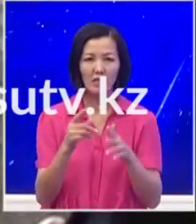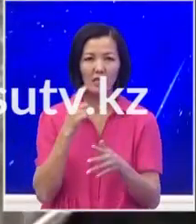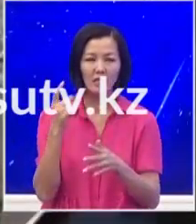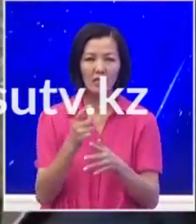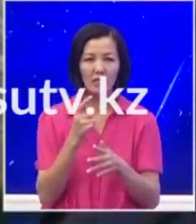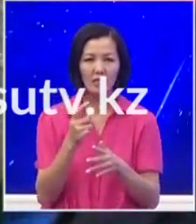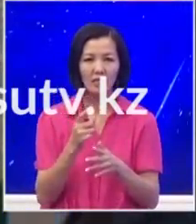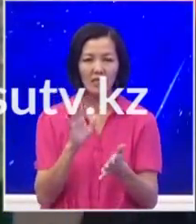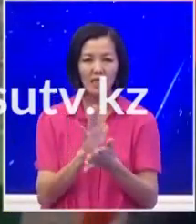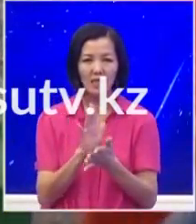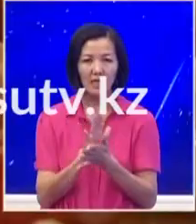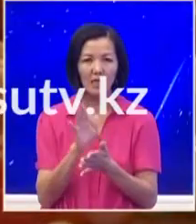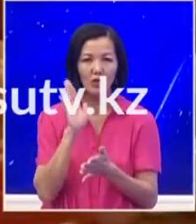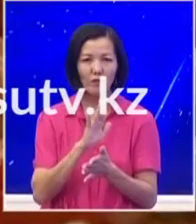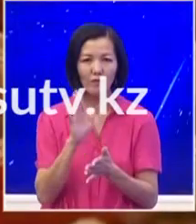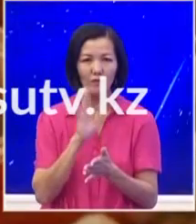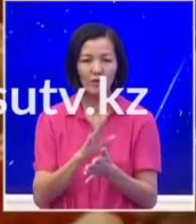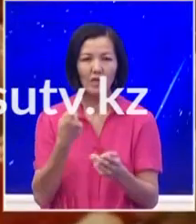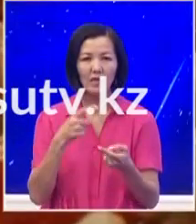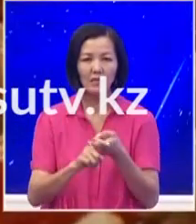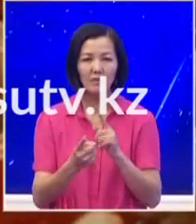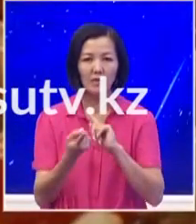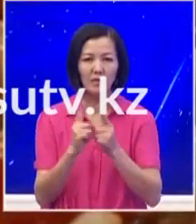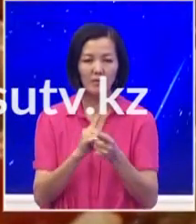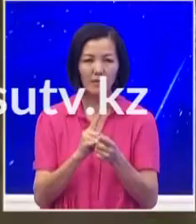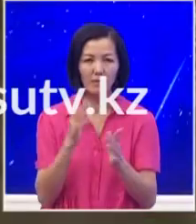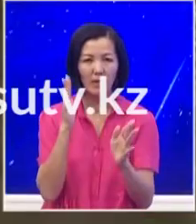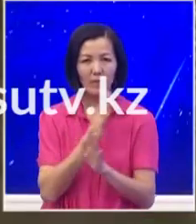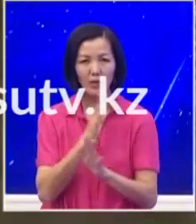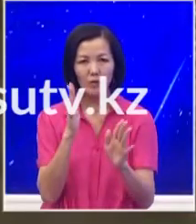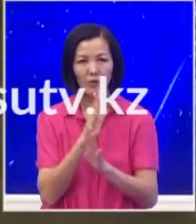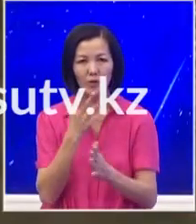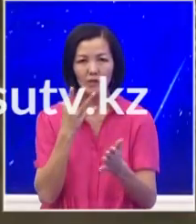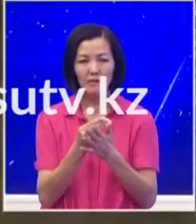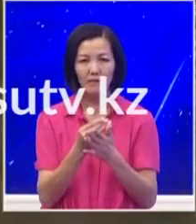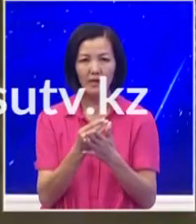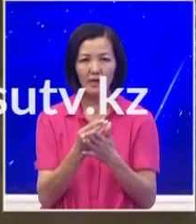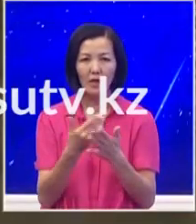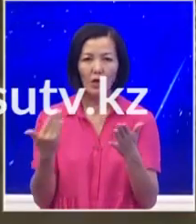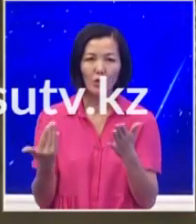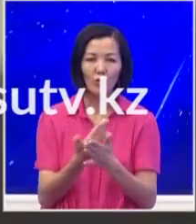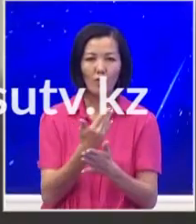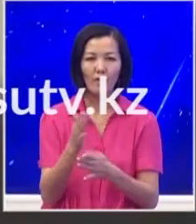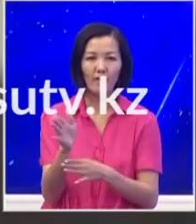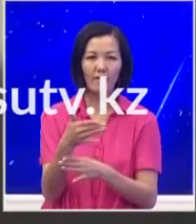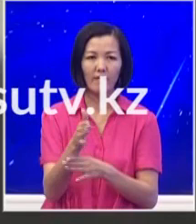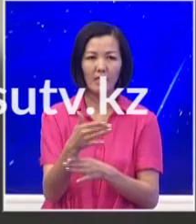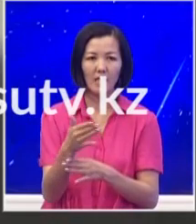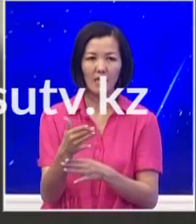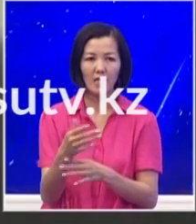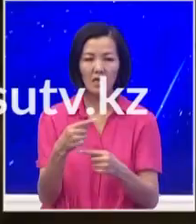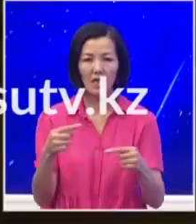сельскохозяйственные стоки, загрязняющие воду. А в связи с изменениями климата они находят в своих сетях новые виды рыбы.